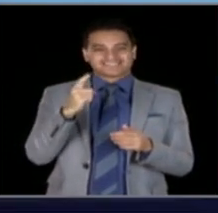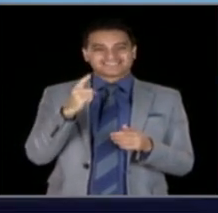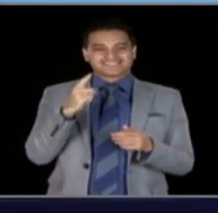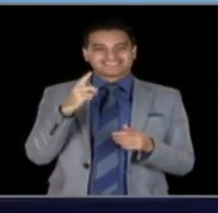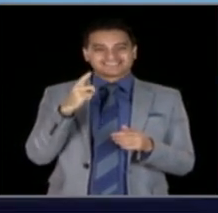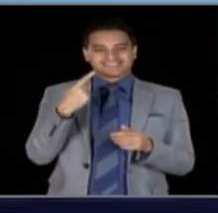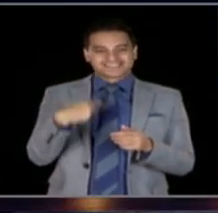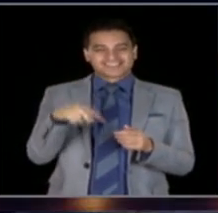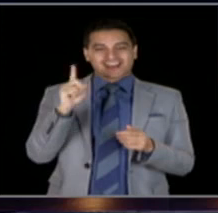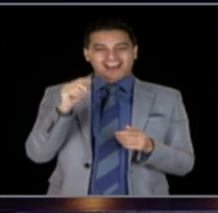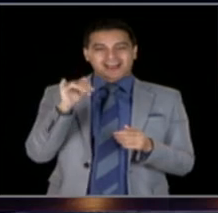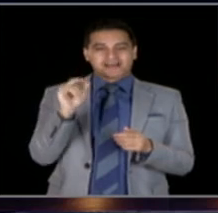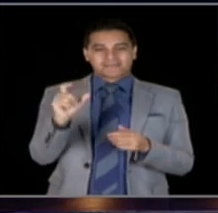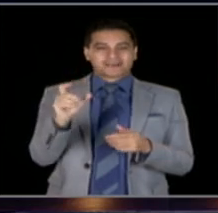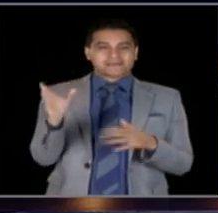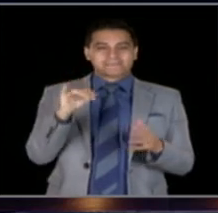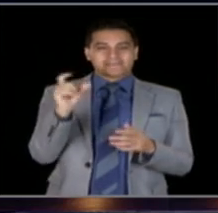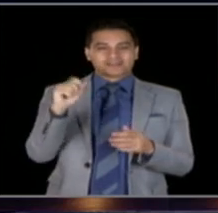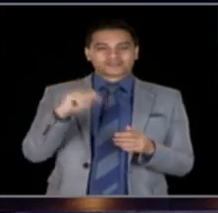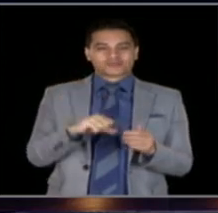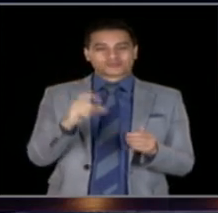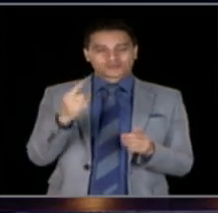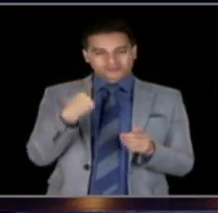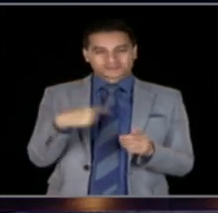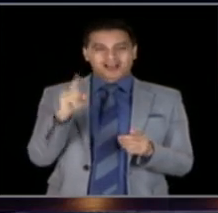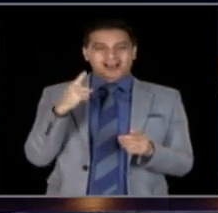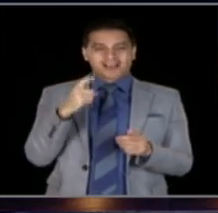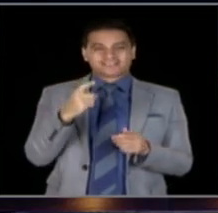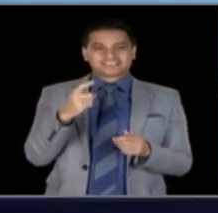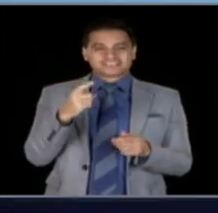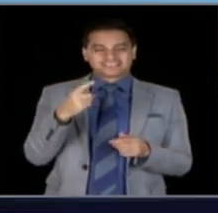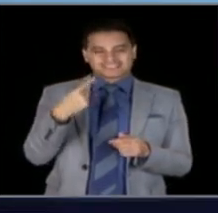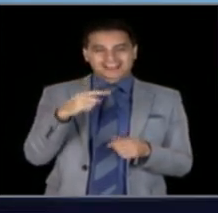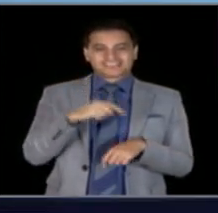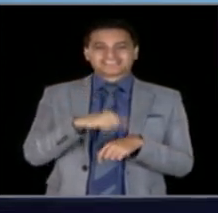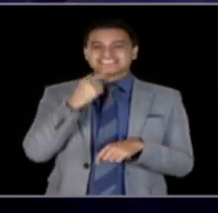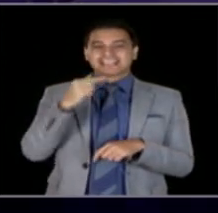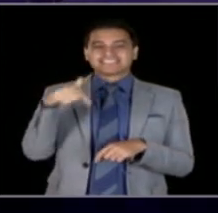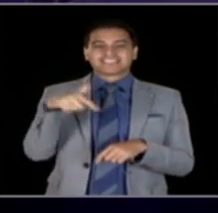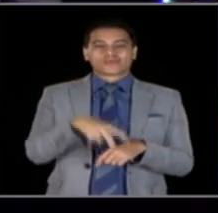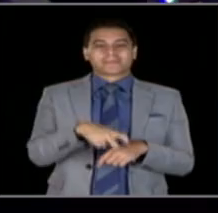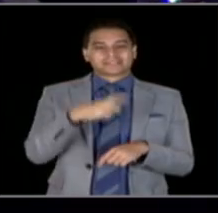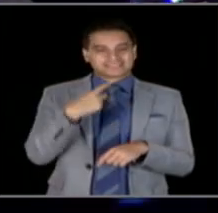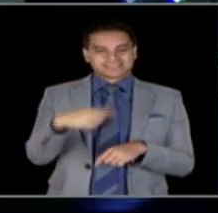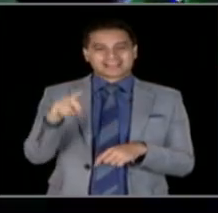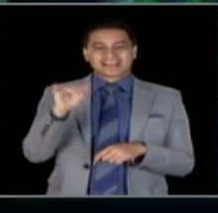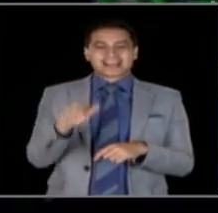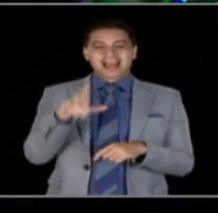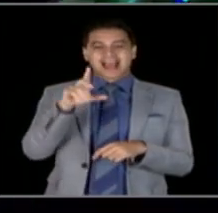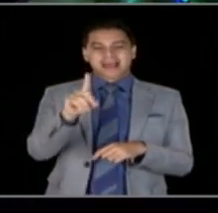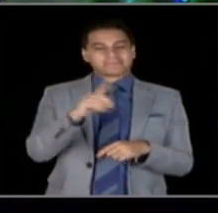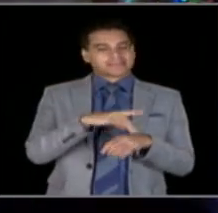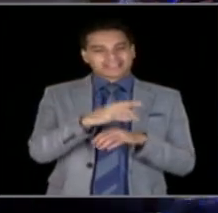أيمن منصور في الدقيقة 86 سجل الهدف طبعاً. إجابة صحيحة. هذا كان